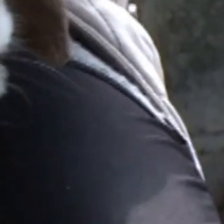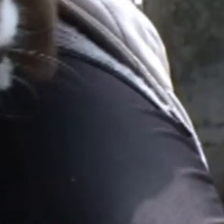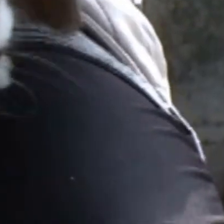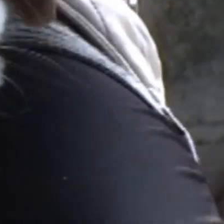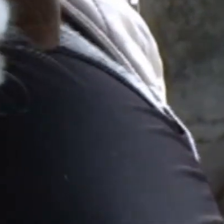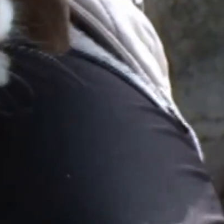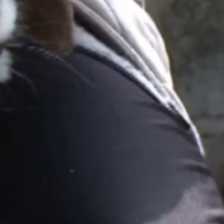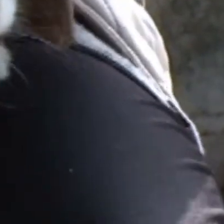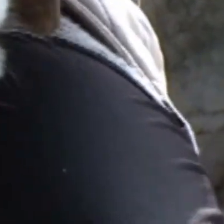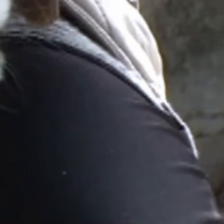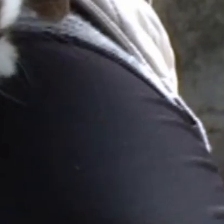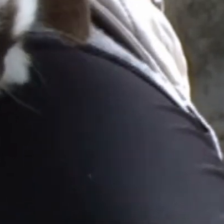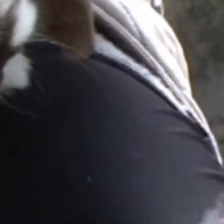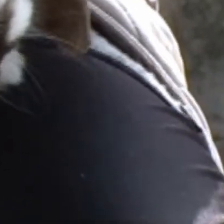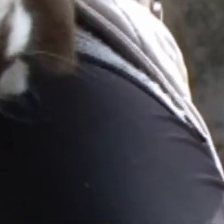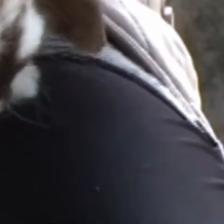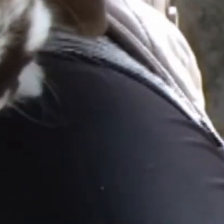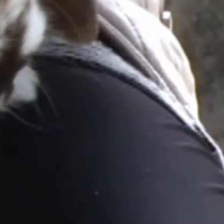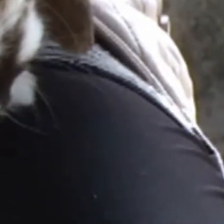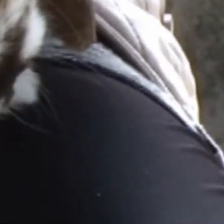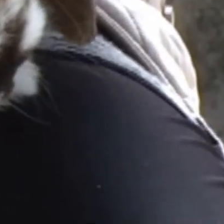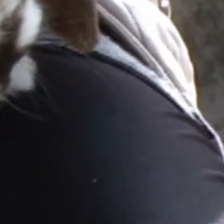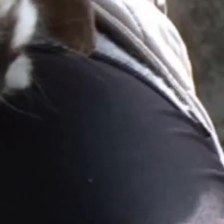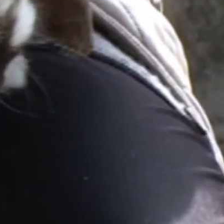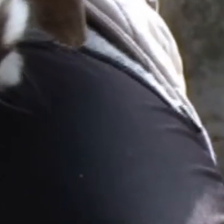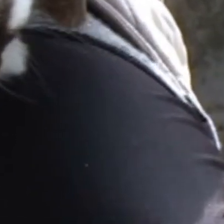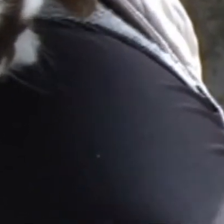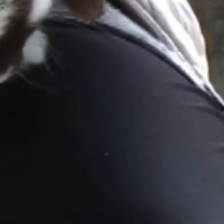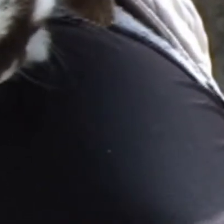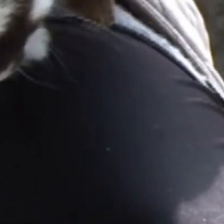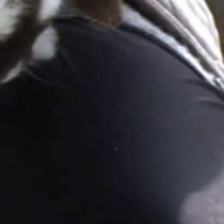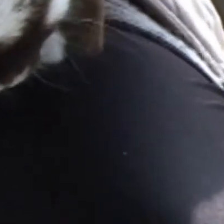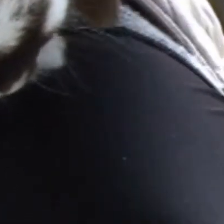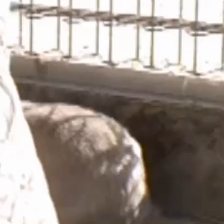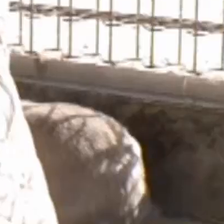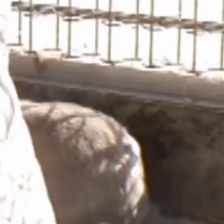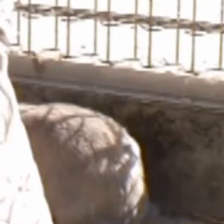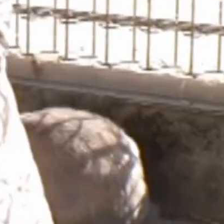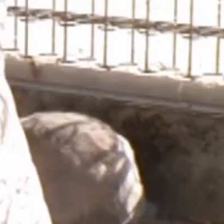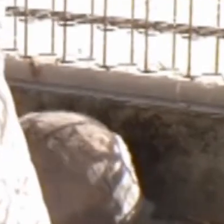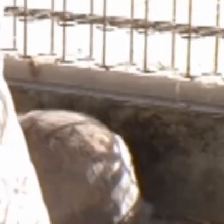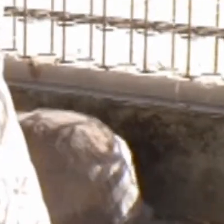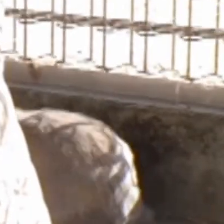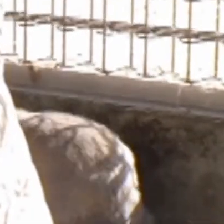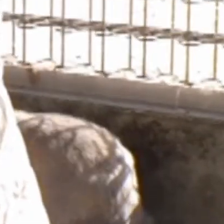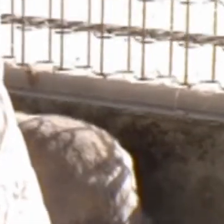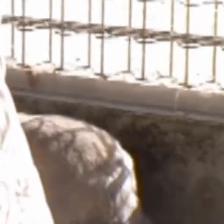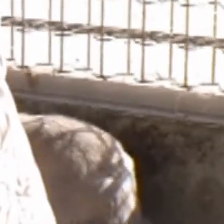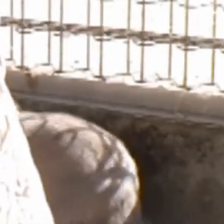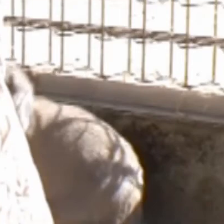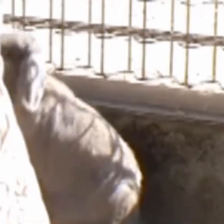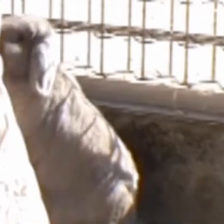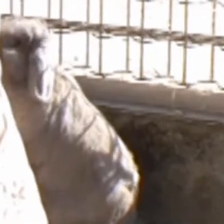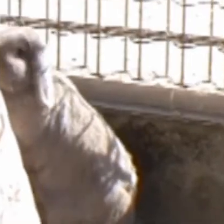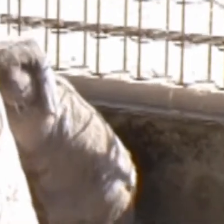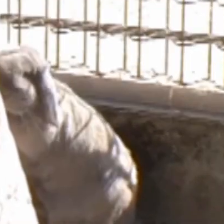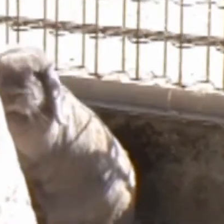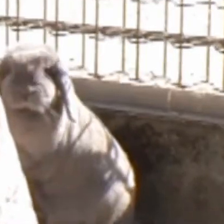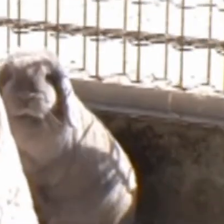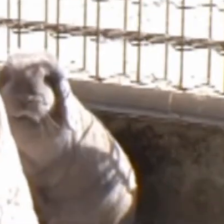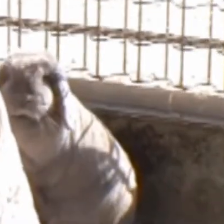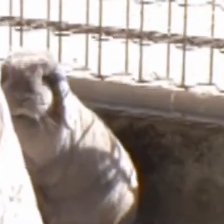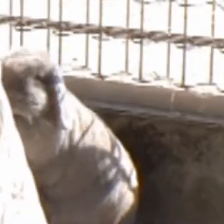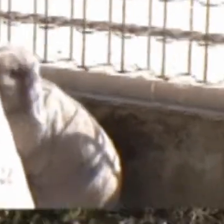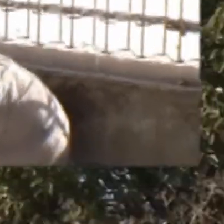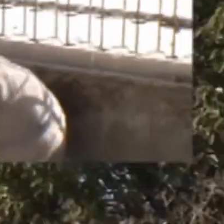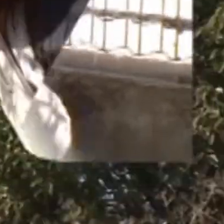ー、意外とウサギって重たいんですよ。でもすごいかわいい。毛並みもふっさふさ。